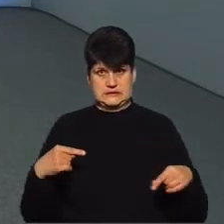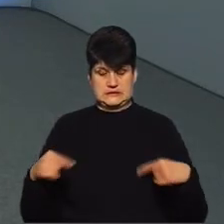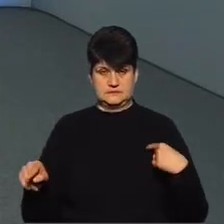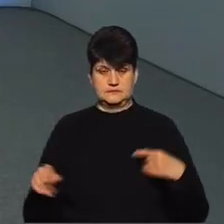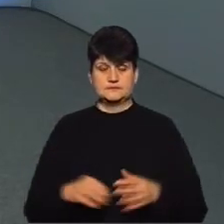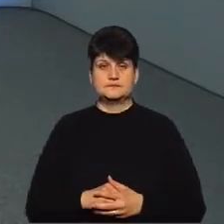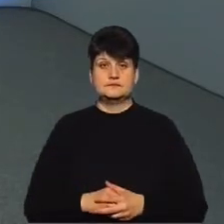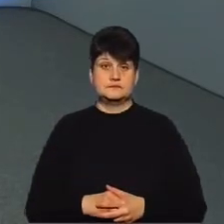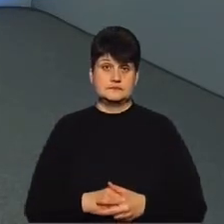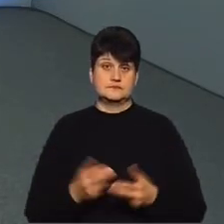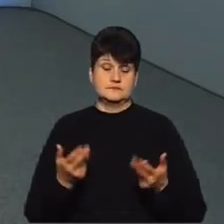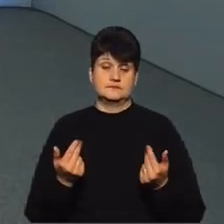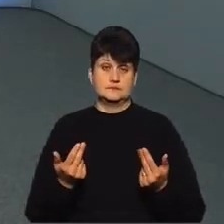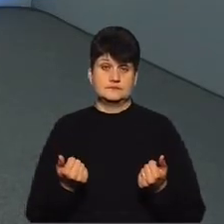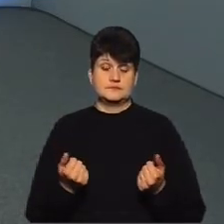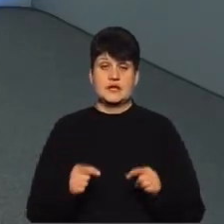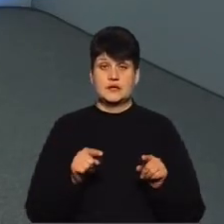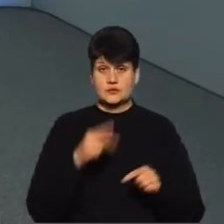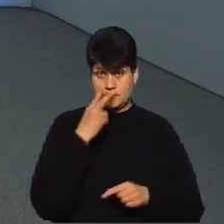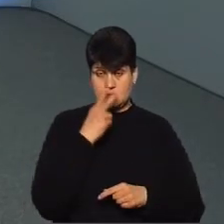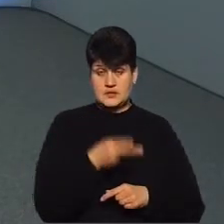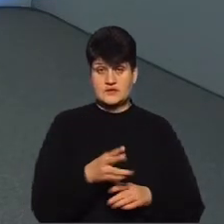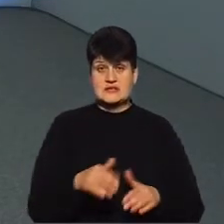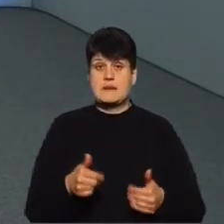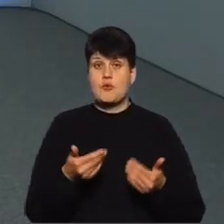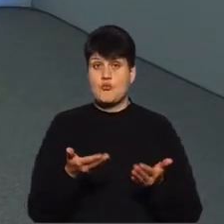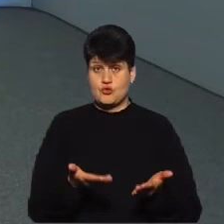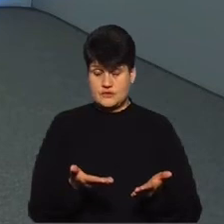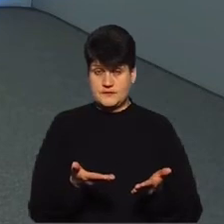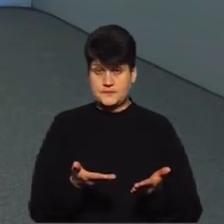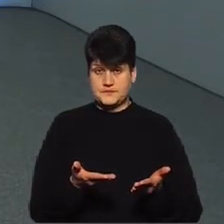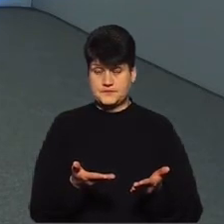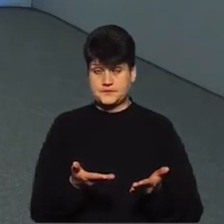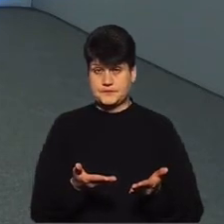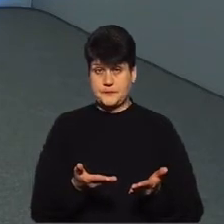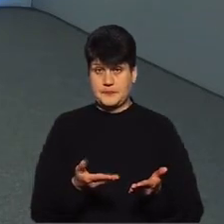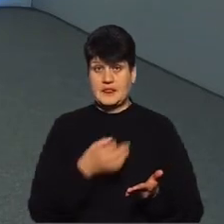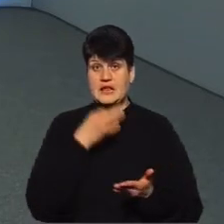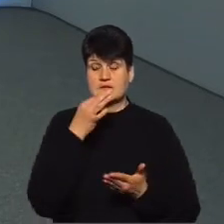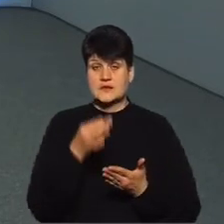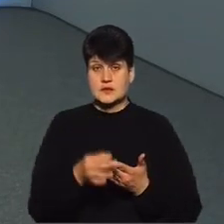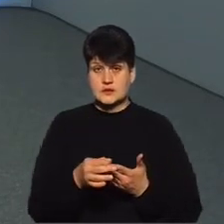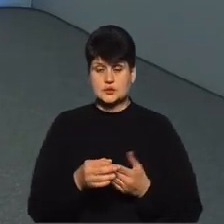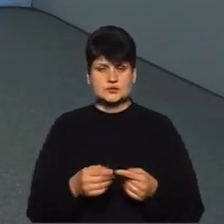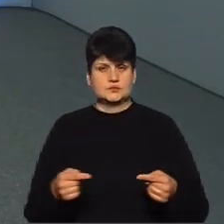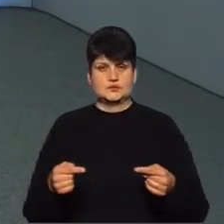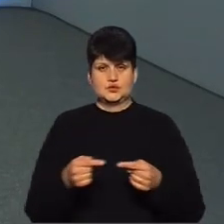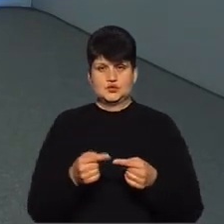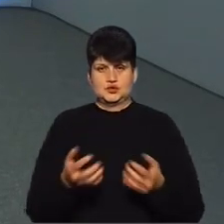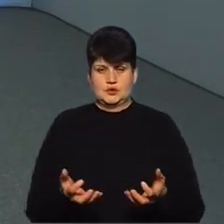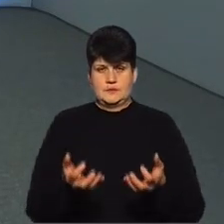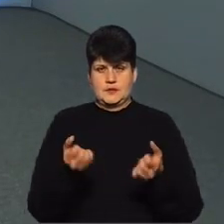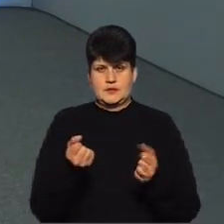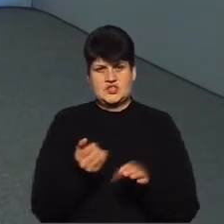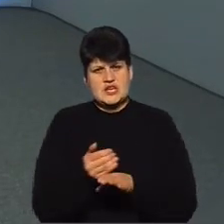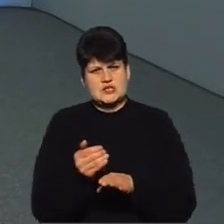Так. Ну і тут, бачите, ви запропонували віяло відповідей, що однозначно підтримую, частково